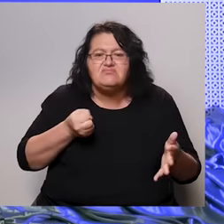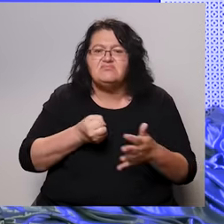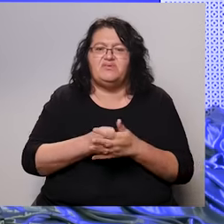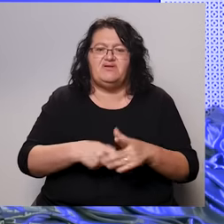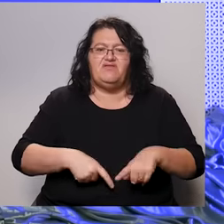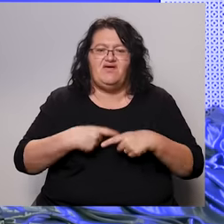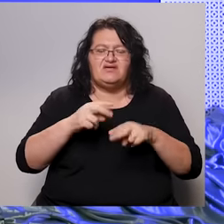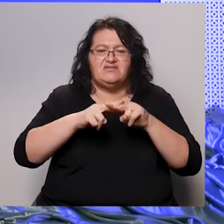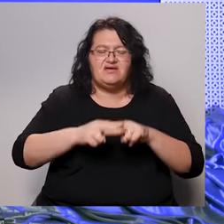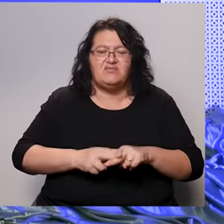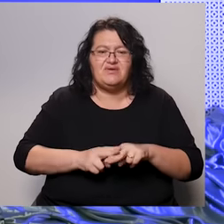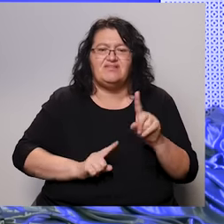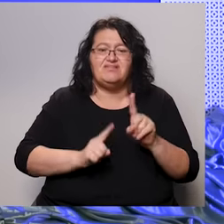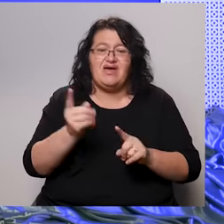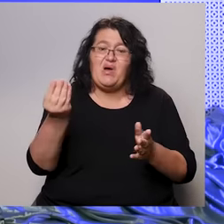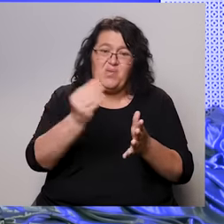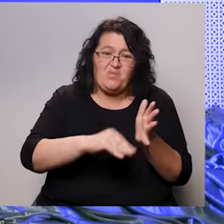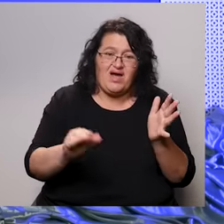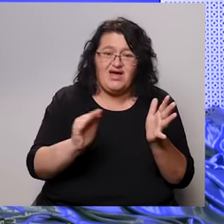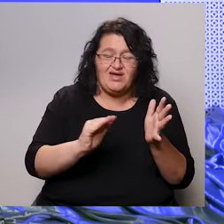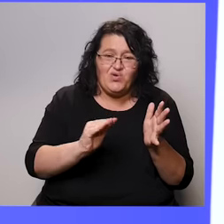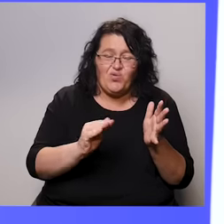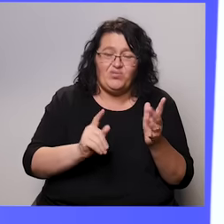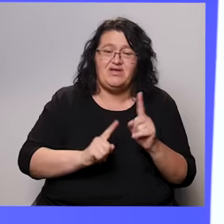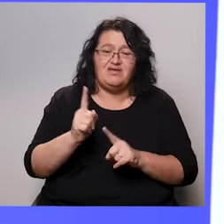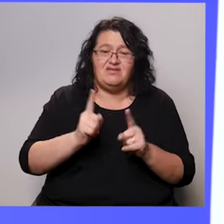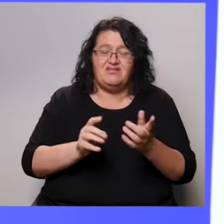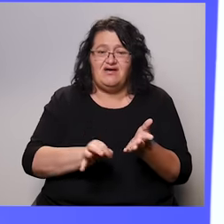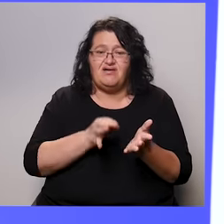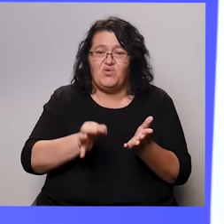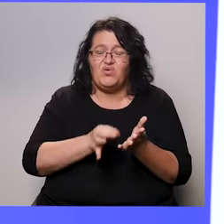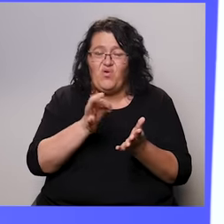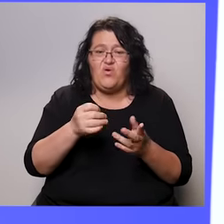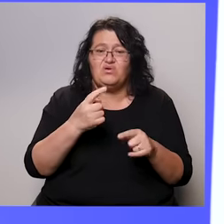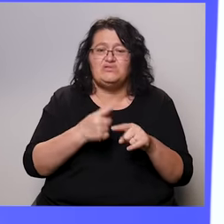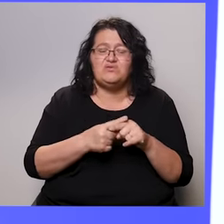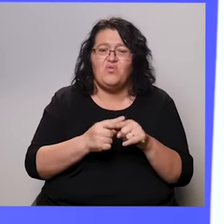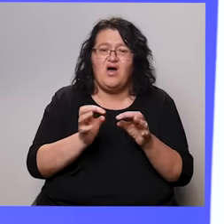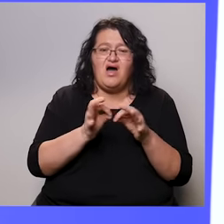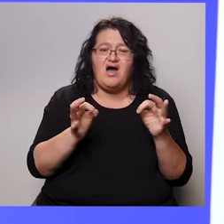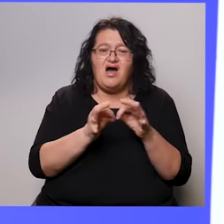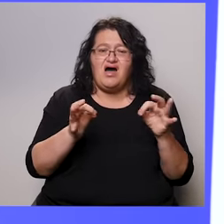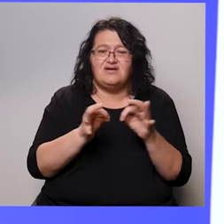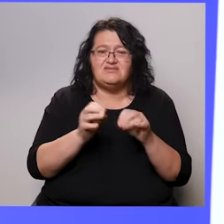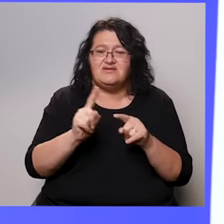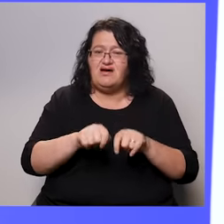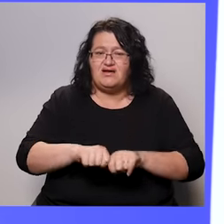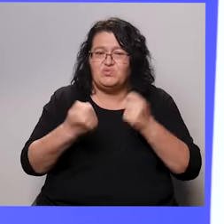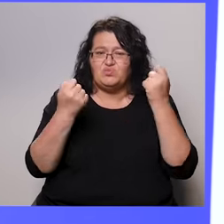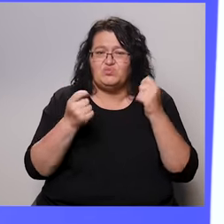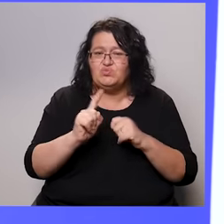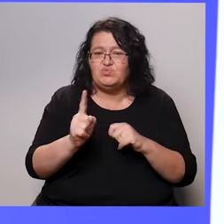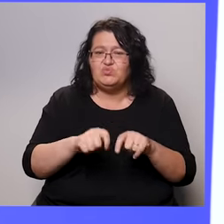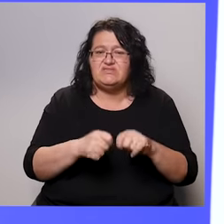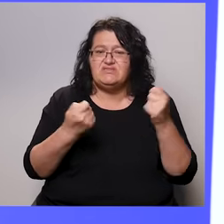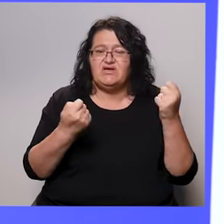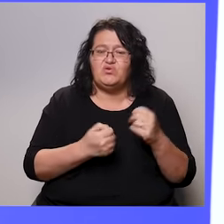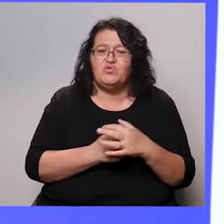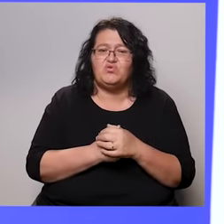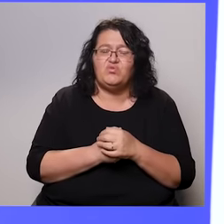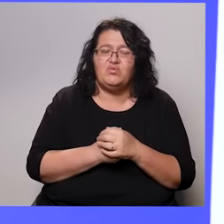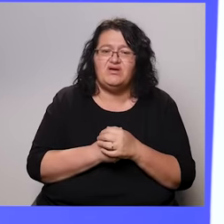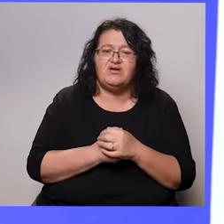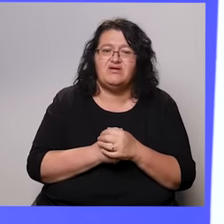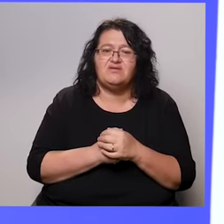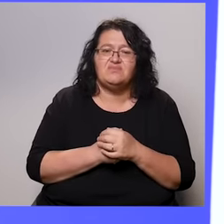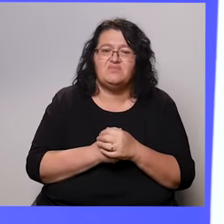definitivă. Dacă mai vrea să ai copii, dacă eu să intervin cu ața aceea care nu se rupe, așa am perceput-o eu pe